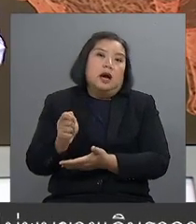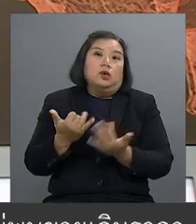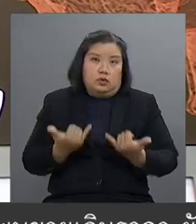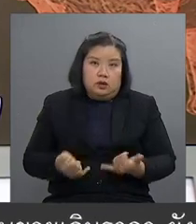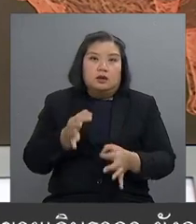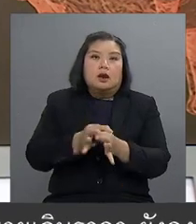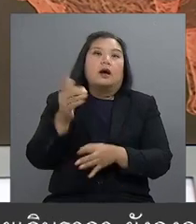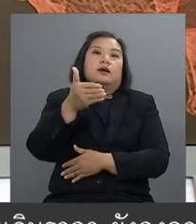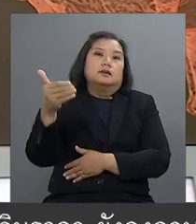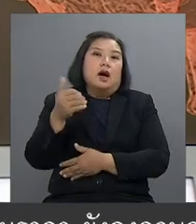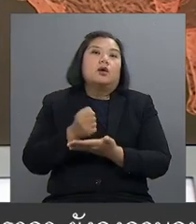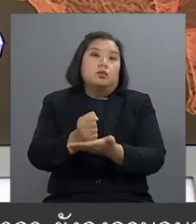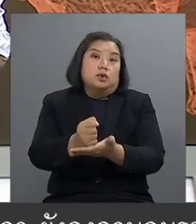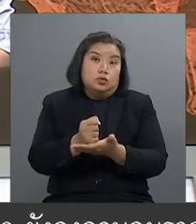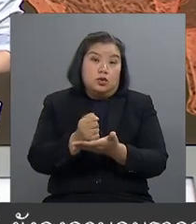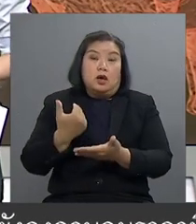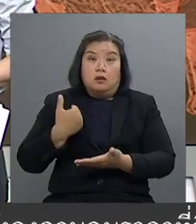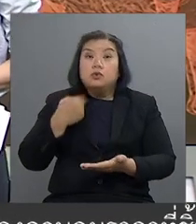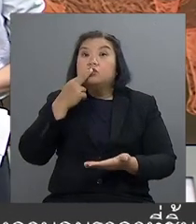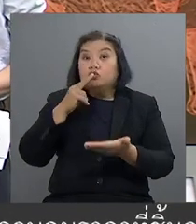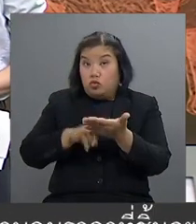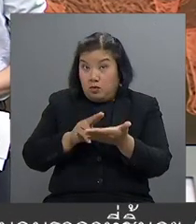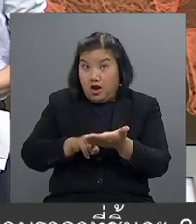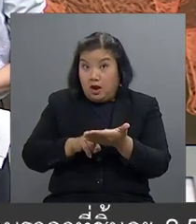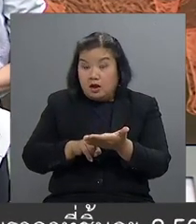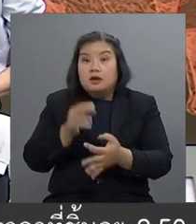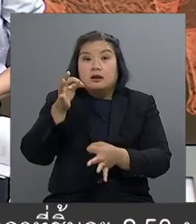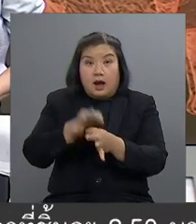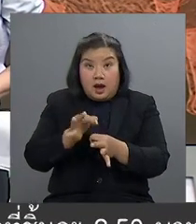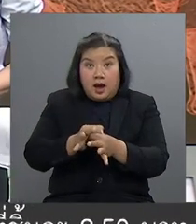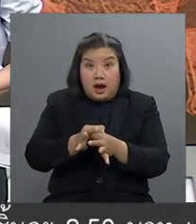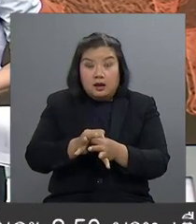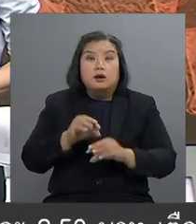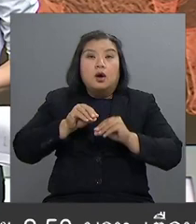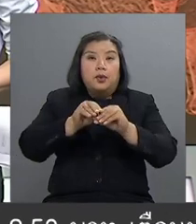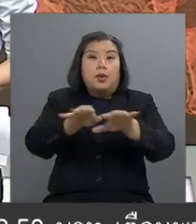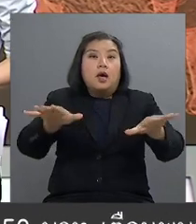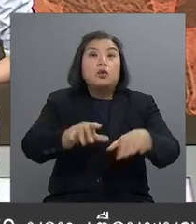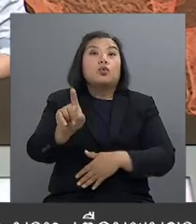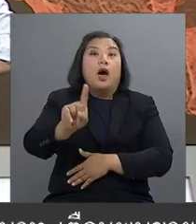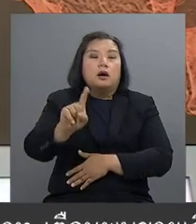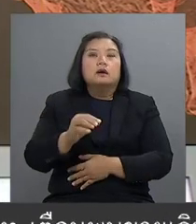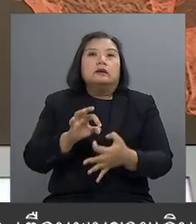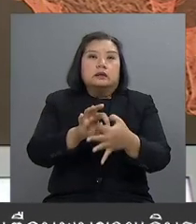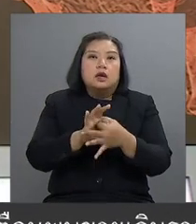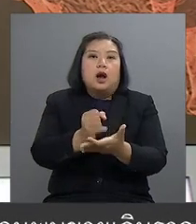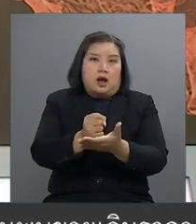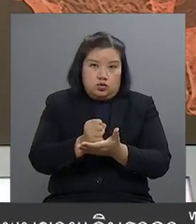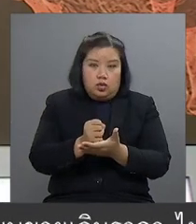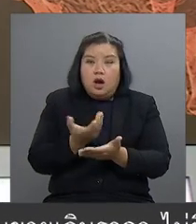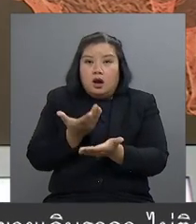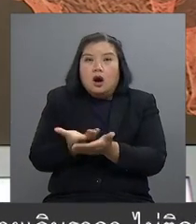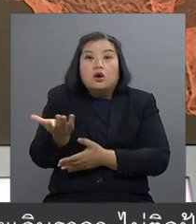นี้ค่ะเวียนหนังสือไปถึงแบงค์พาณิชย์แบงค์รัฐรวมไปถึง non-bankมาตรการที่เป็นส่วนของลูกหนี้รายย่อยก็คือ